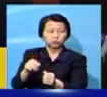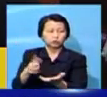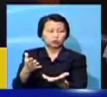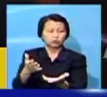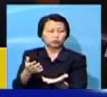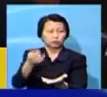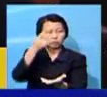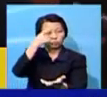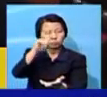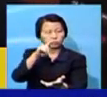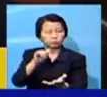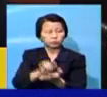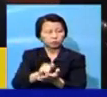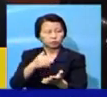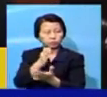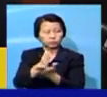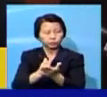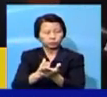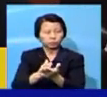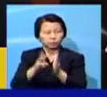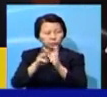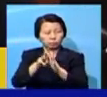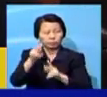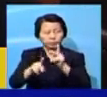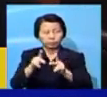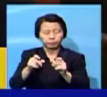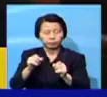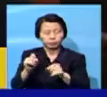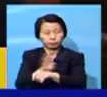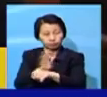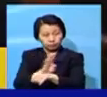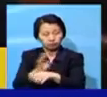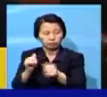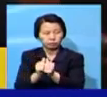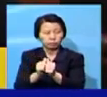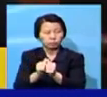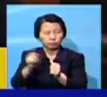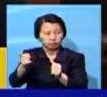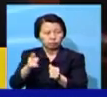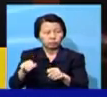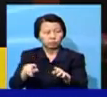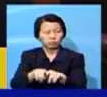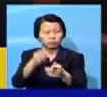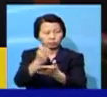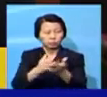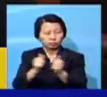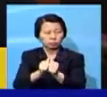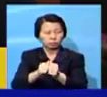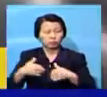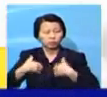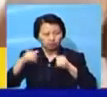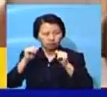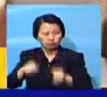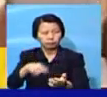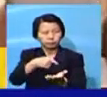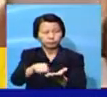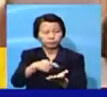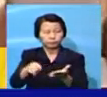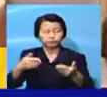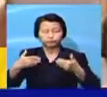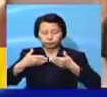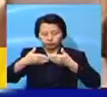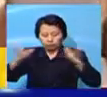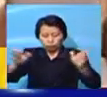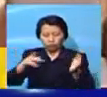have and some of SM people in the industry and lear from themvly something that we very happy that we can do pembukaan